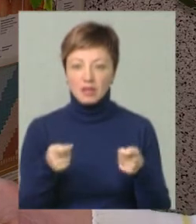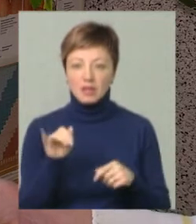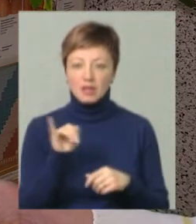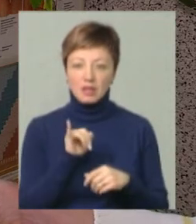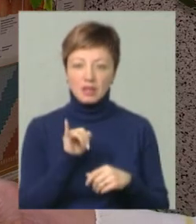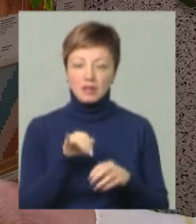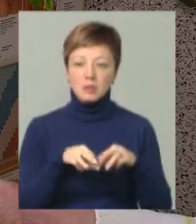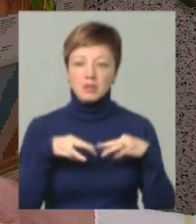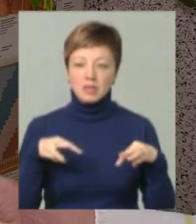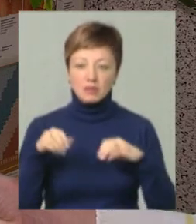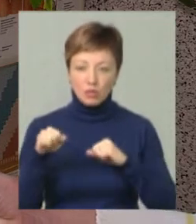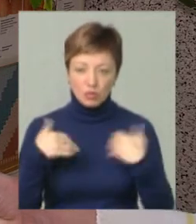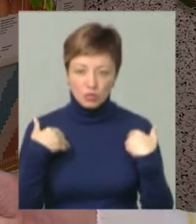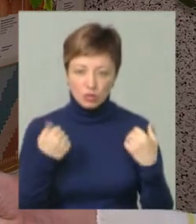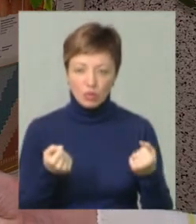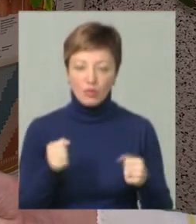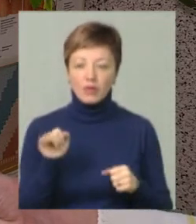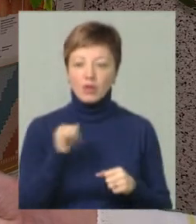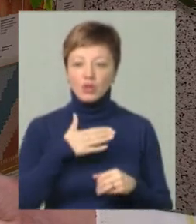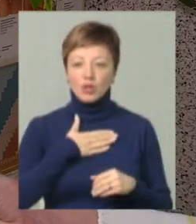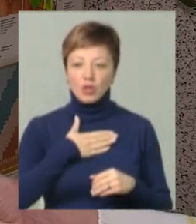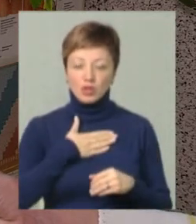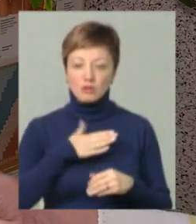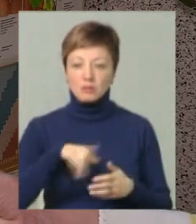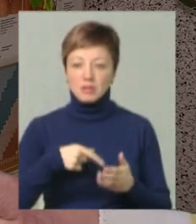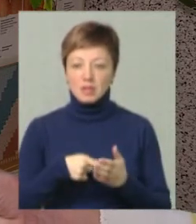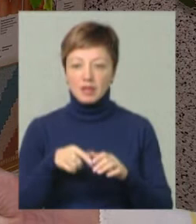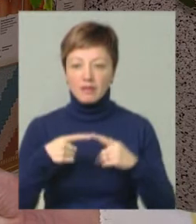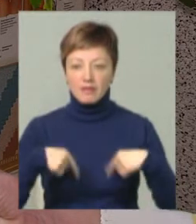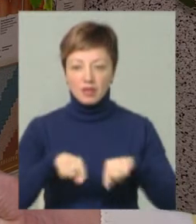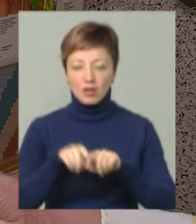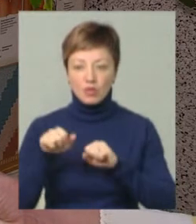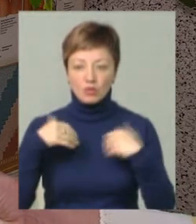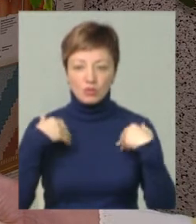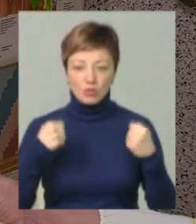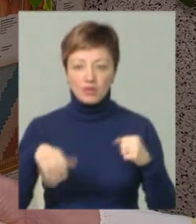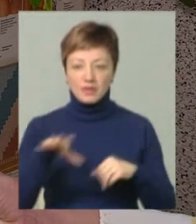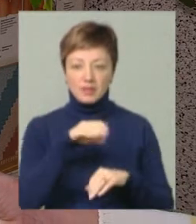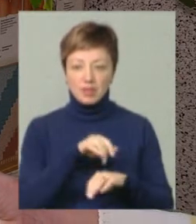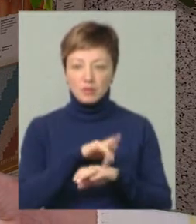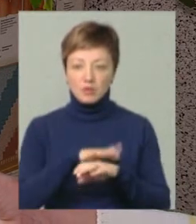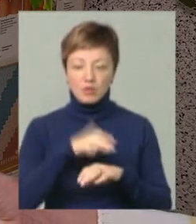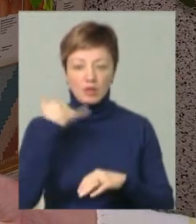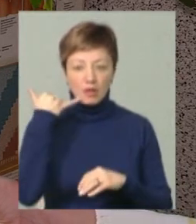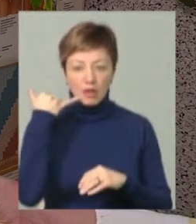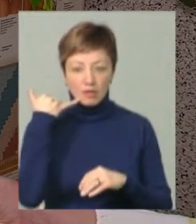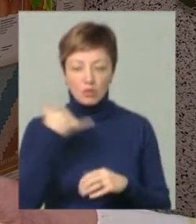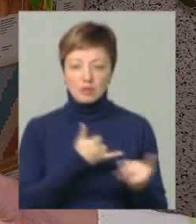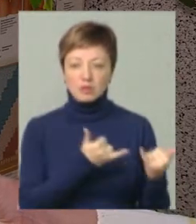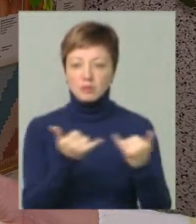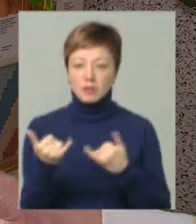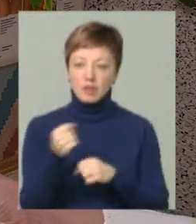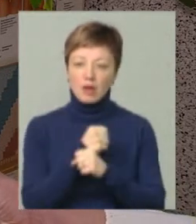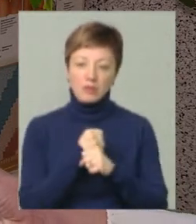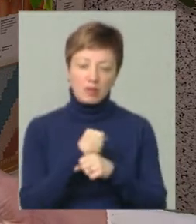і Міністерство охорони здоров'я, і наш міський відділ охорони здоров'я, вони всі абсолютно на телефоні завжди забезпечують